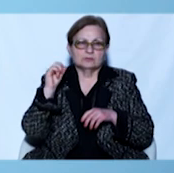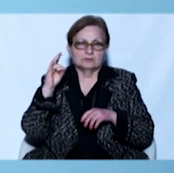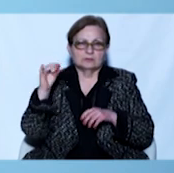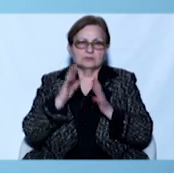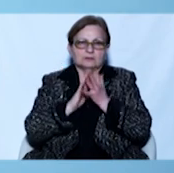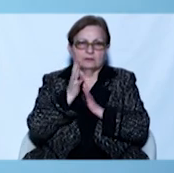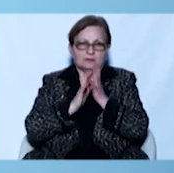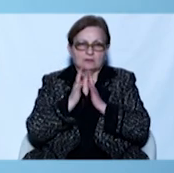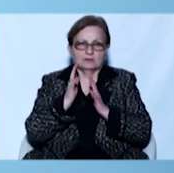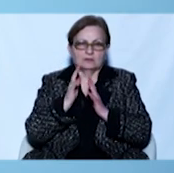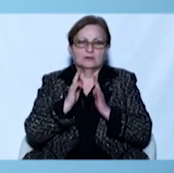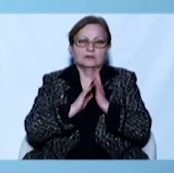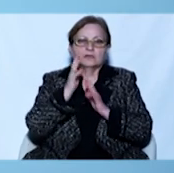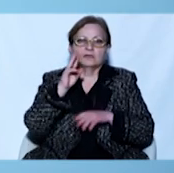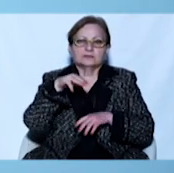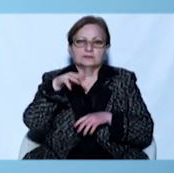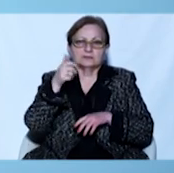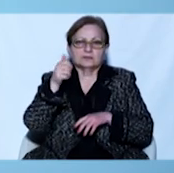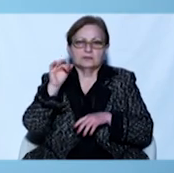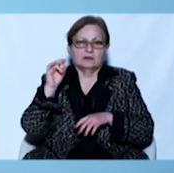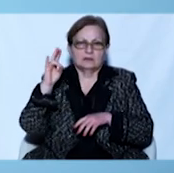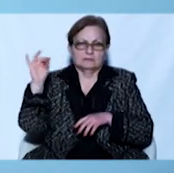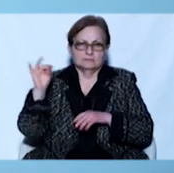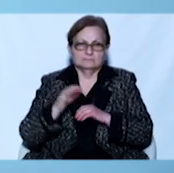ტყე, ტყიანი.